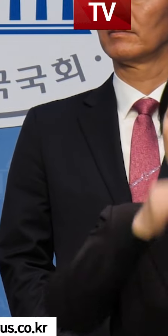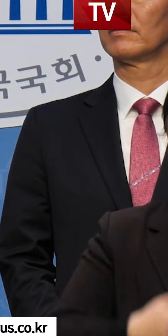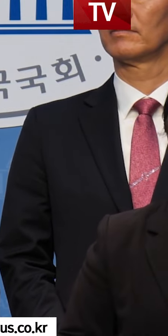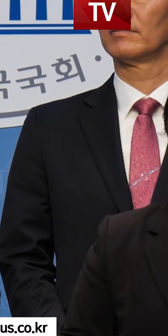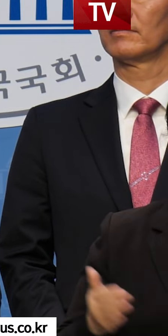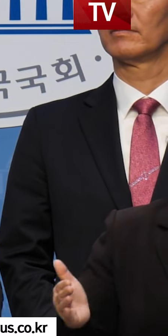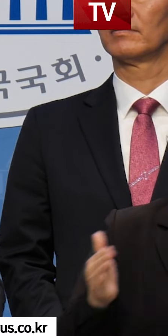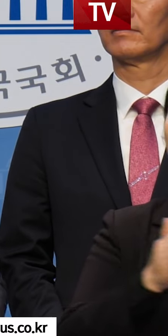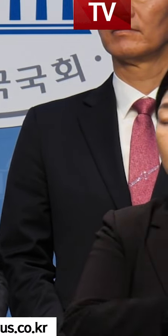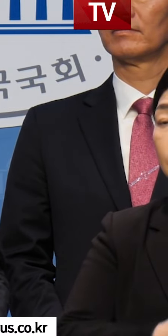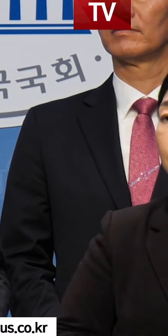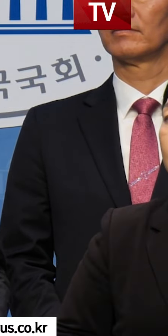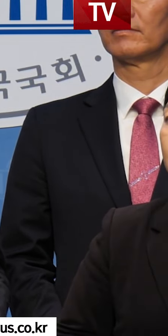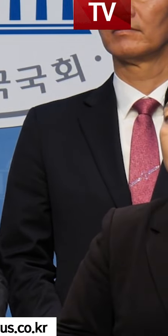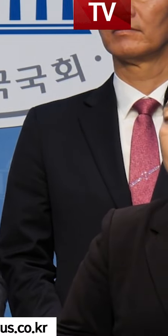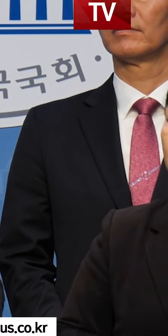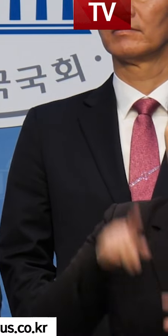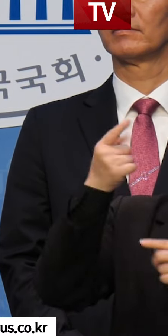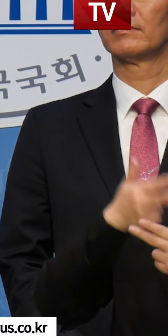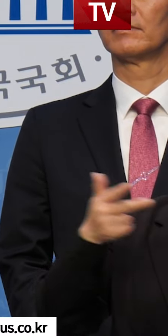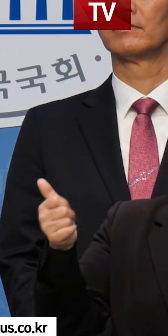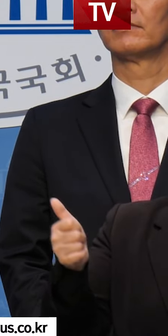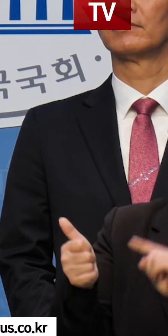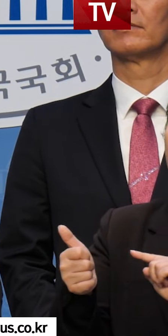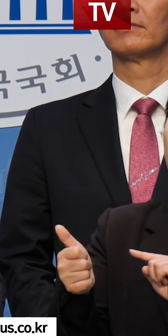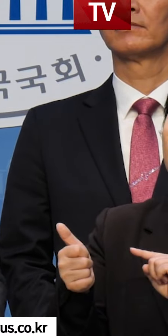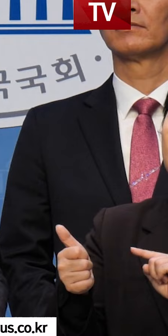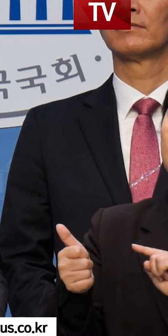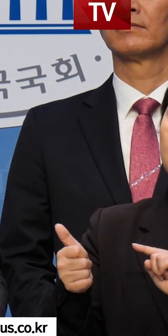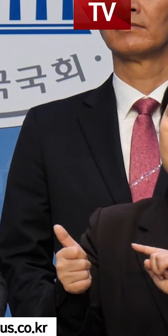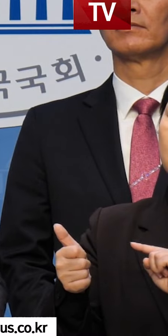반해 이재명 대표는